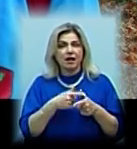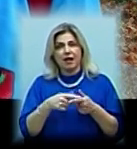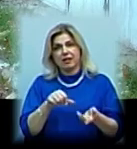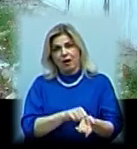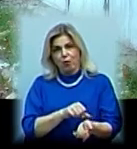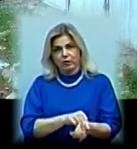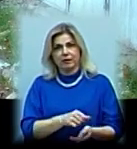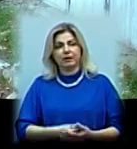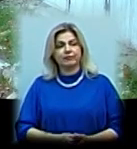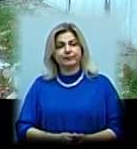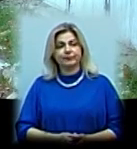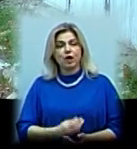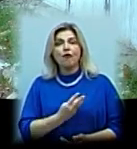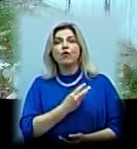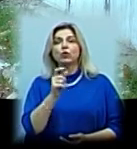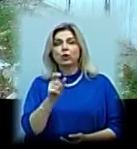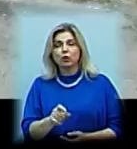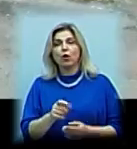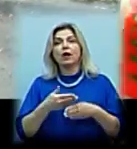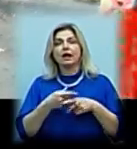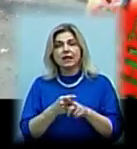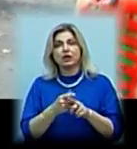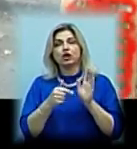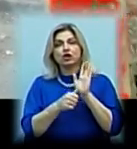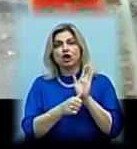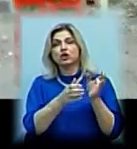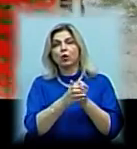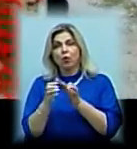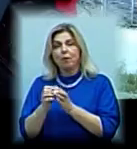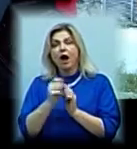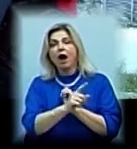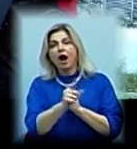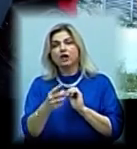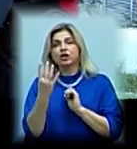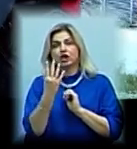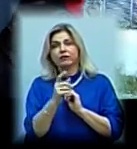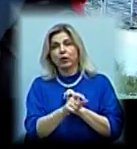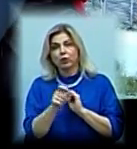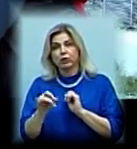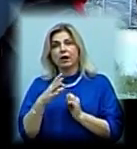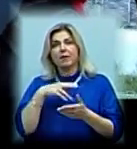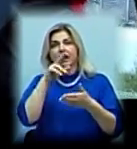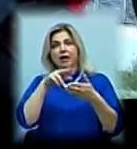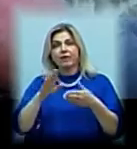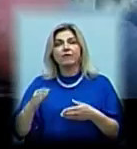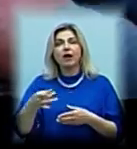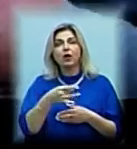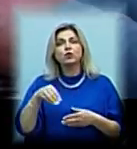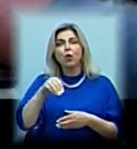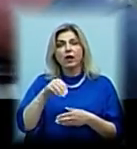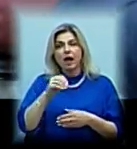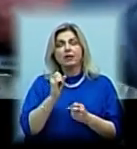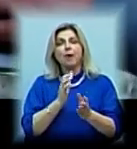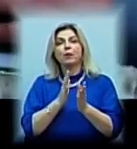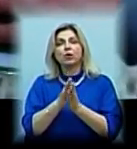наркотики. Волонтери поділилися на 6 груп, в кожній 4 людей. Замальовували рекламу наркотиків у мікрорайоні Соляні на